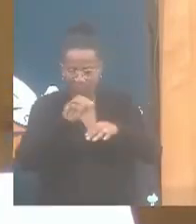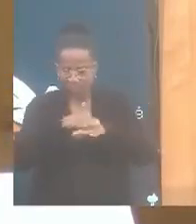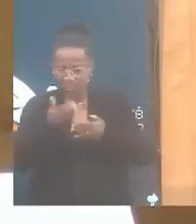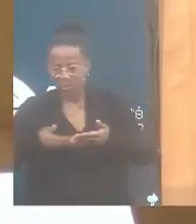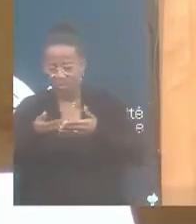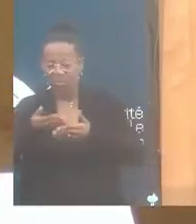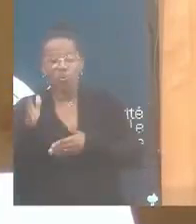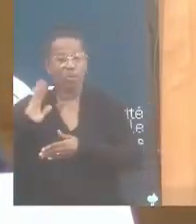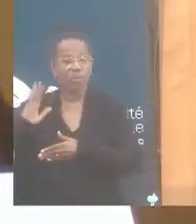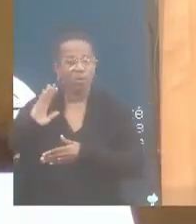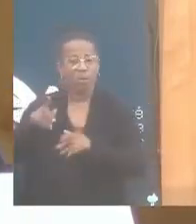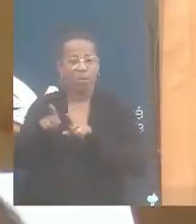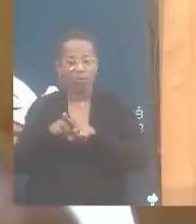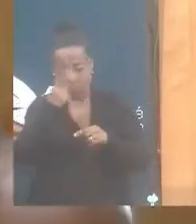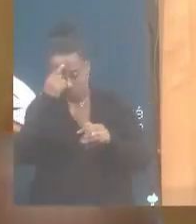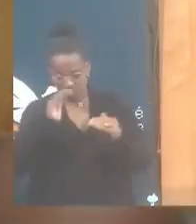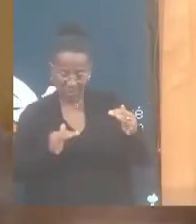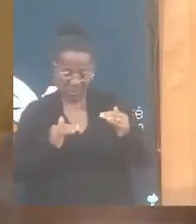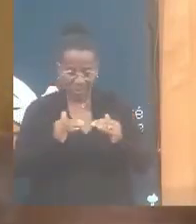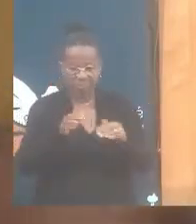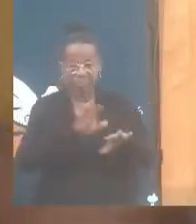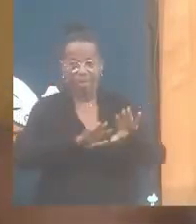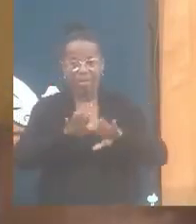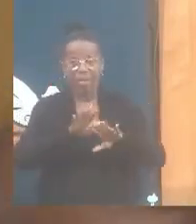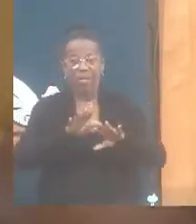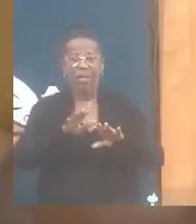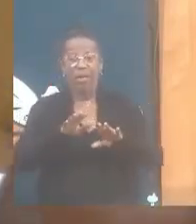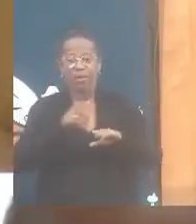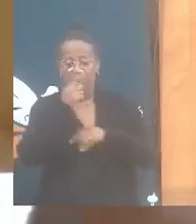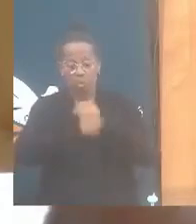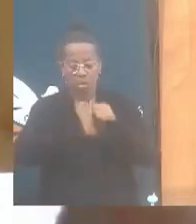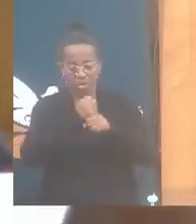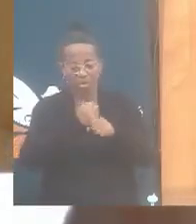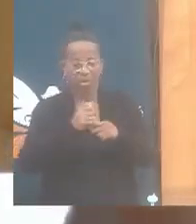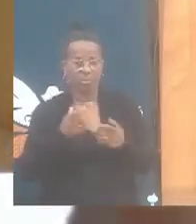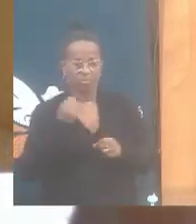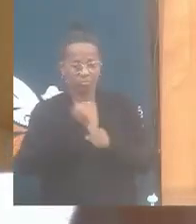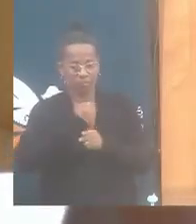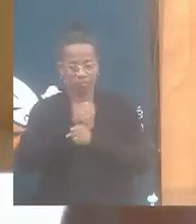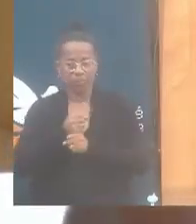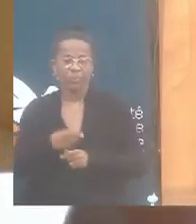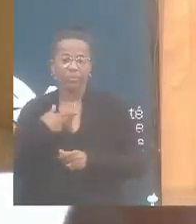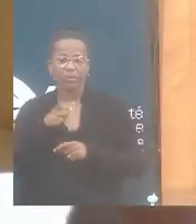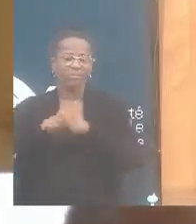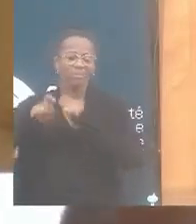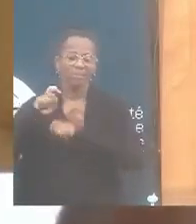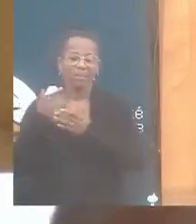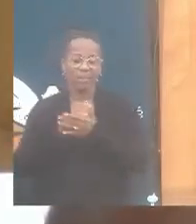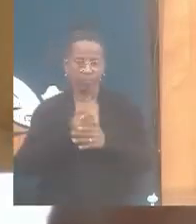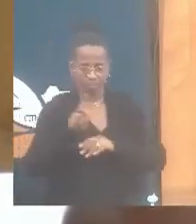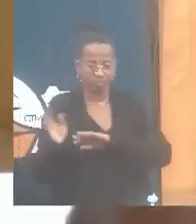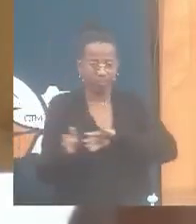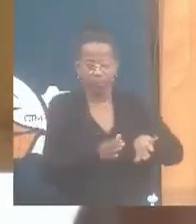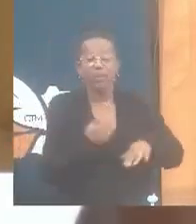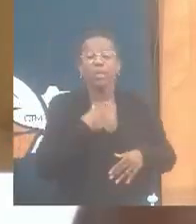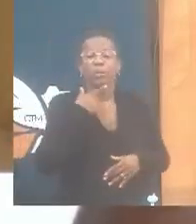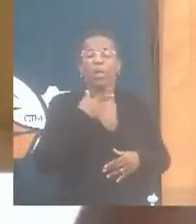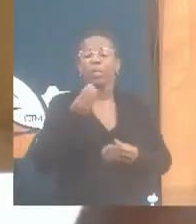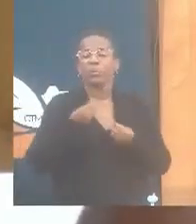ça, c'est pour recaser les écritures sur leur période d'exercice. Donc, on ne va pas revenir sur ces sujets-là. Moi, ce qui m'interpelle,